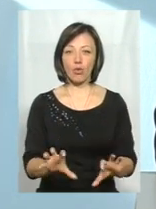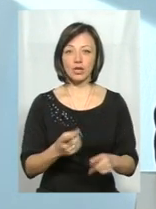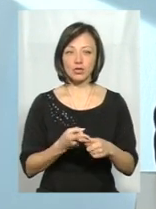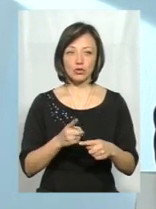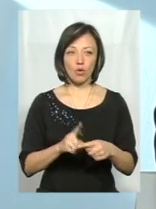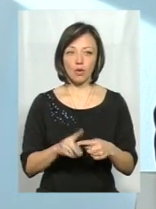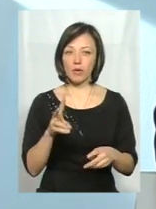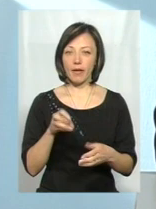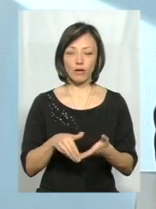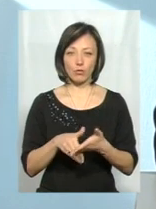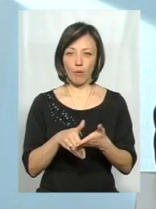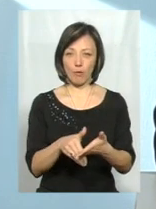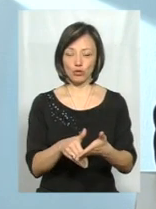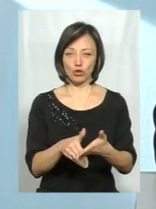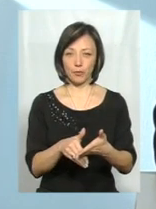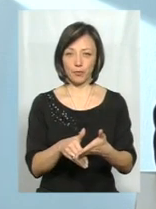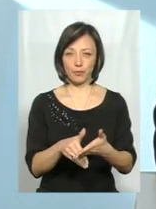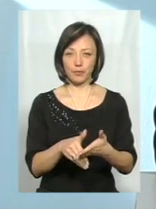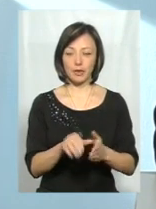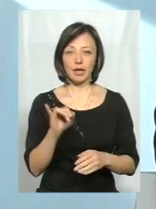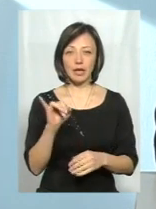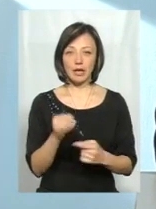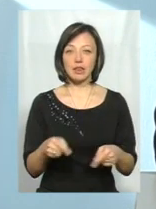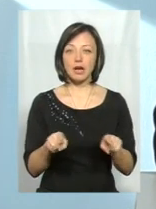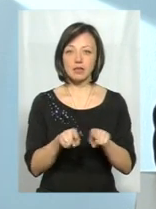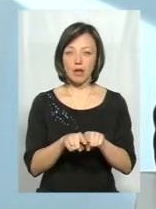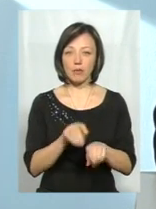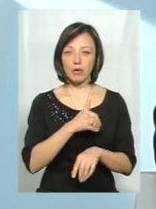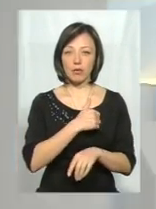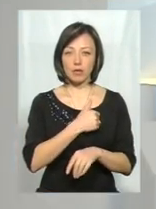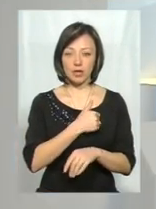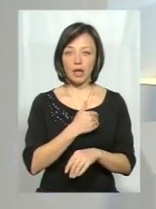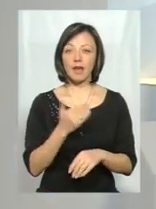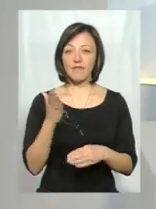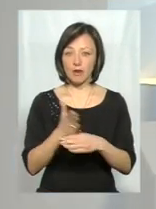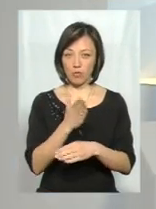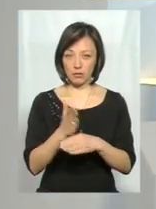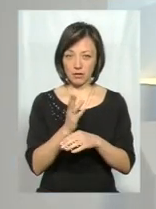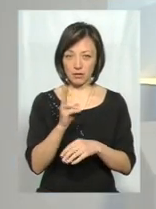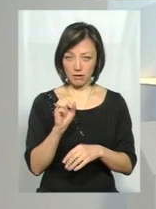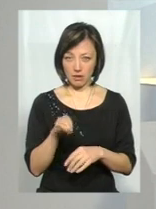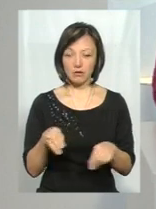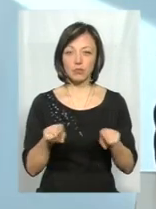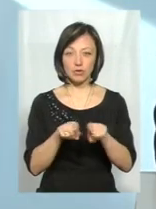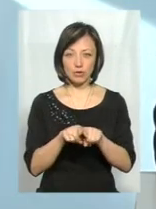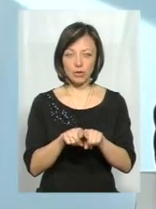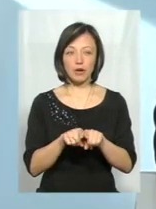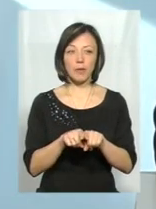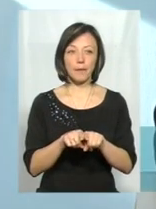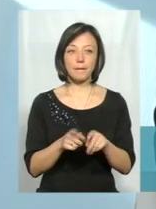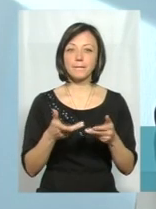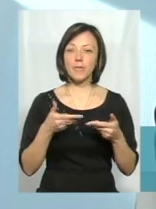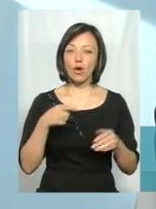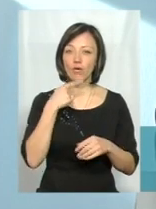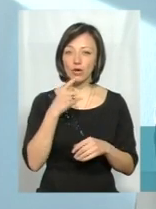цьому не допоможе. І так само я хотів би звернути... Але, напевно, і виробника теж мова має бути йде, совісті. Мова